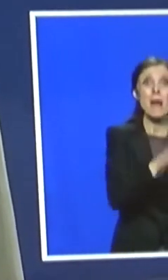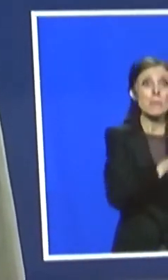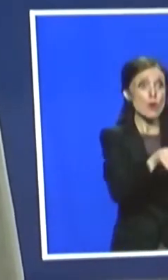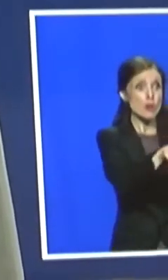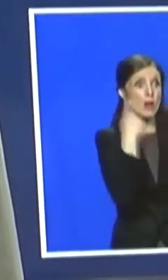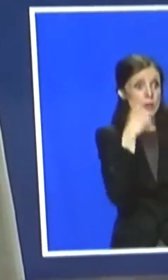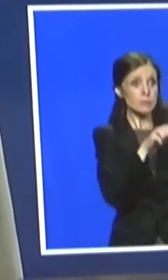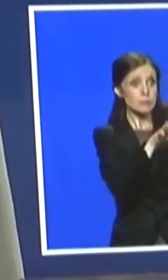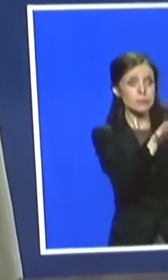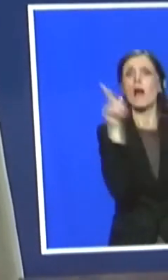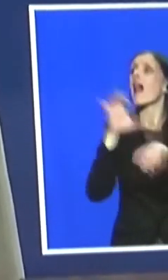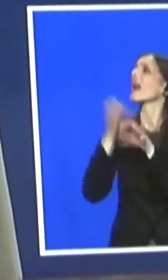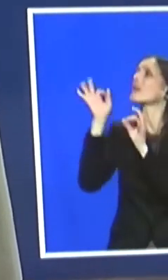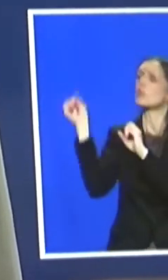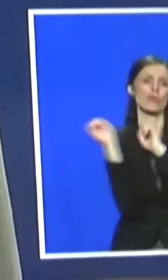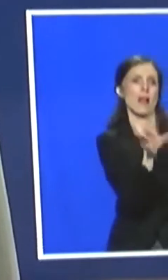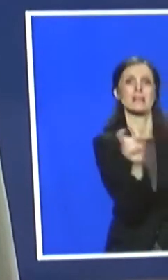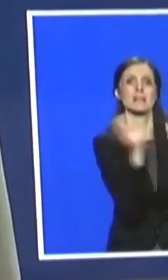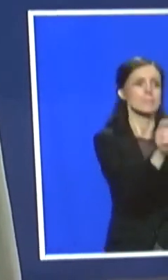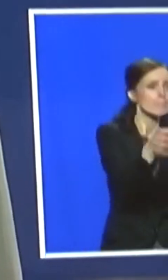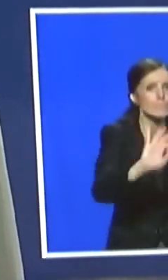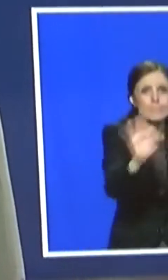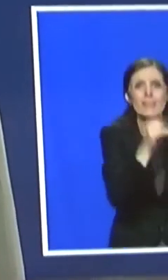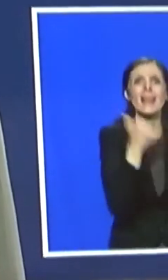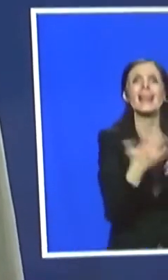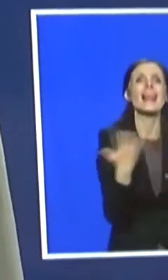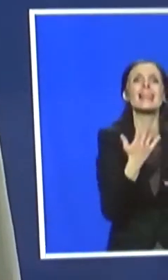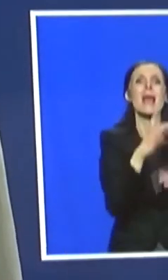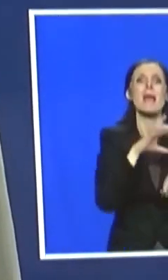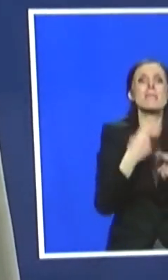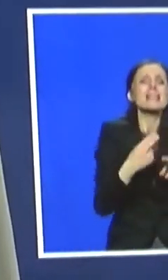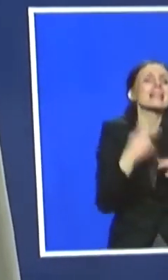ili će se odatle prebacivati pacijenti, u svakom slučaju onako da to bude najbolje moguće samom pacijentima.